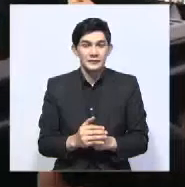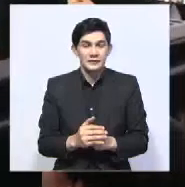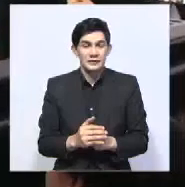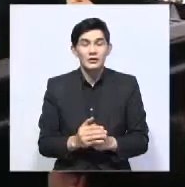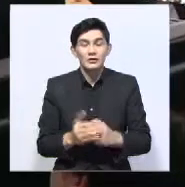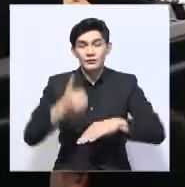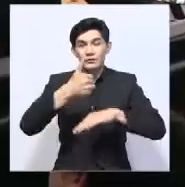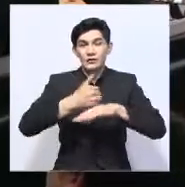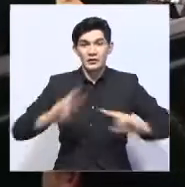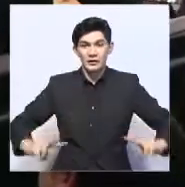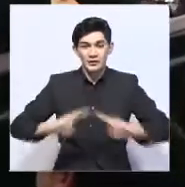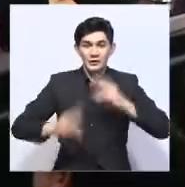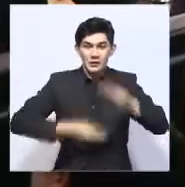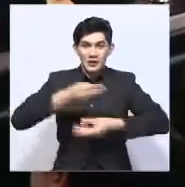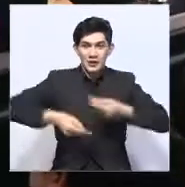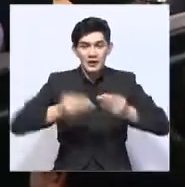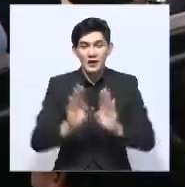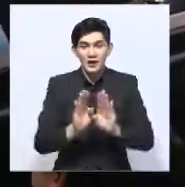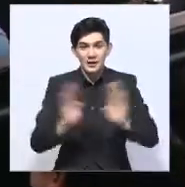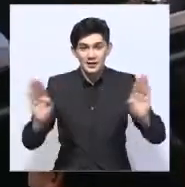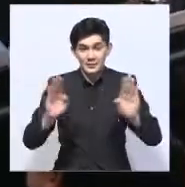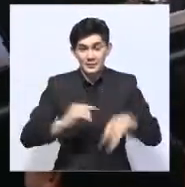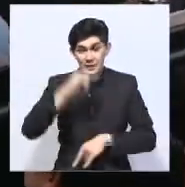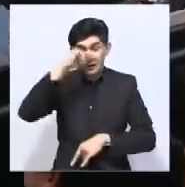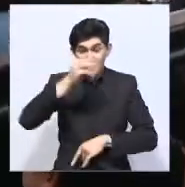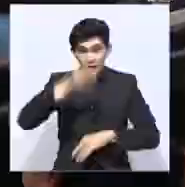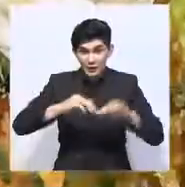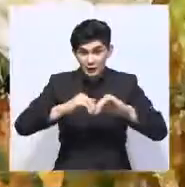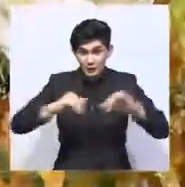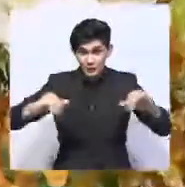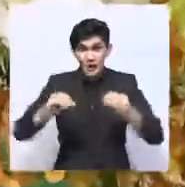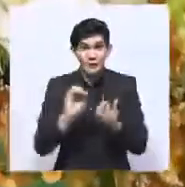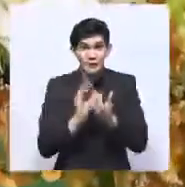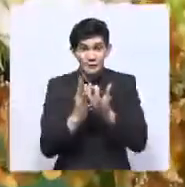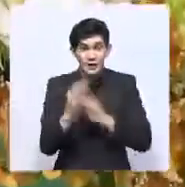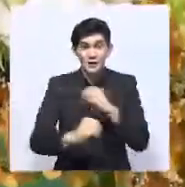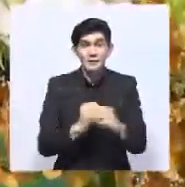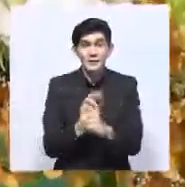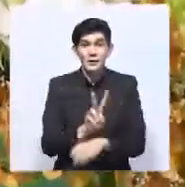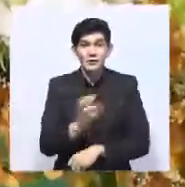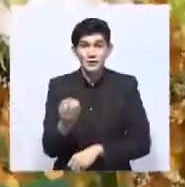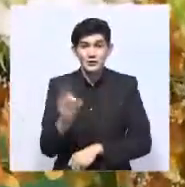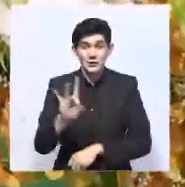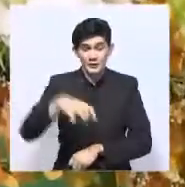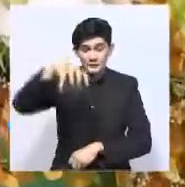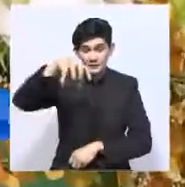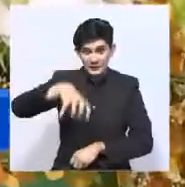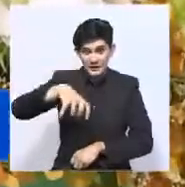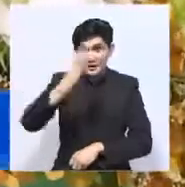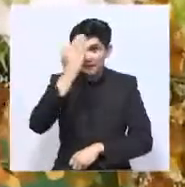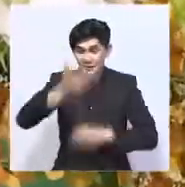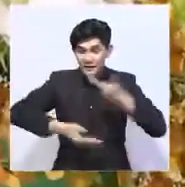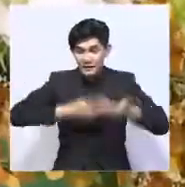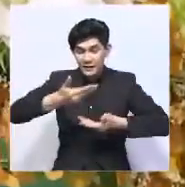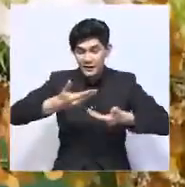นายสนธิรัตน์สนธิจิรวงศ์รัฐมนตรีว่าการกระทรวงพาณิชย์นะครับได้เปิดงาน Thailand Amazing ทุเรียน and Food Fest 2018ที่บริเวณลานหน้า